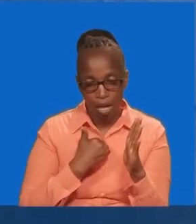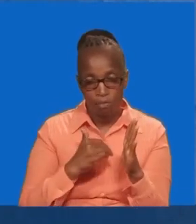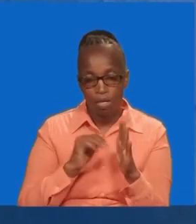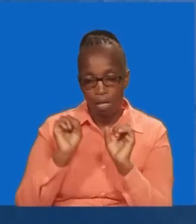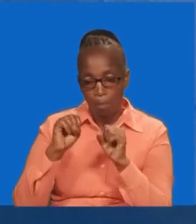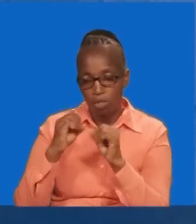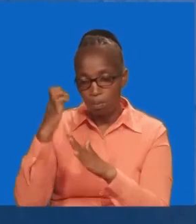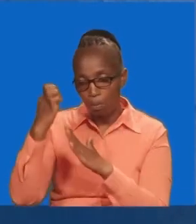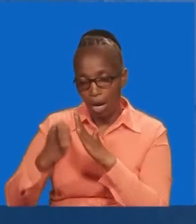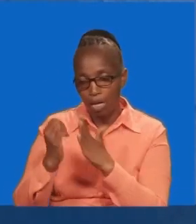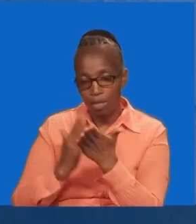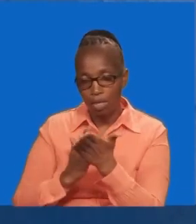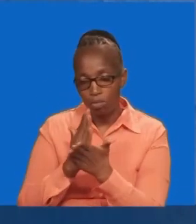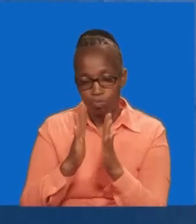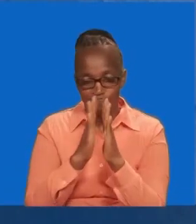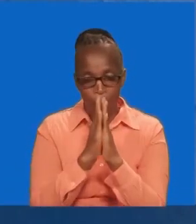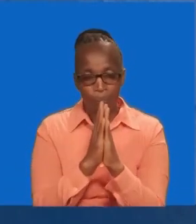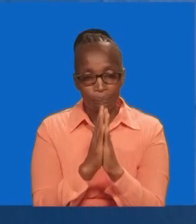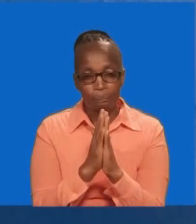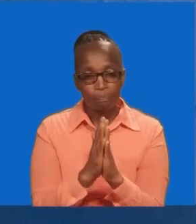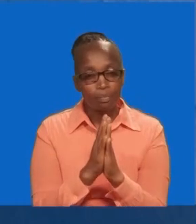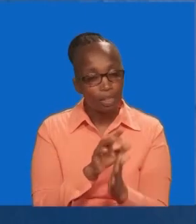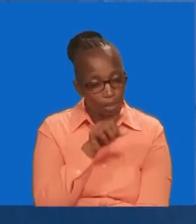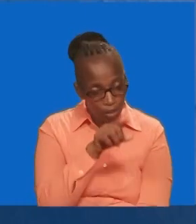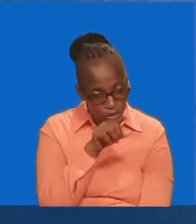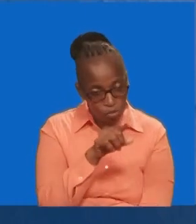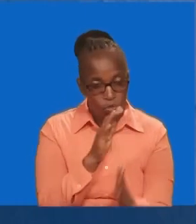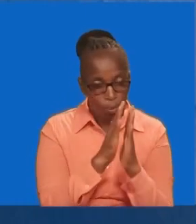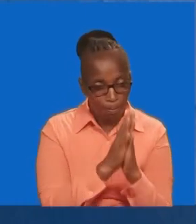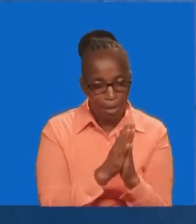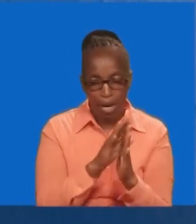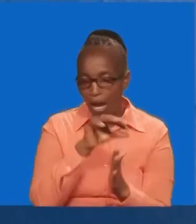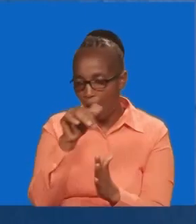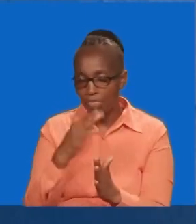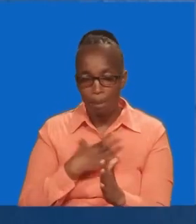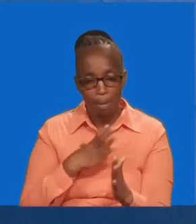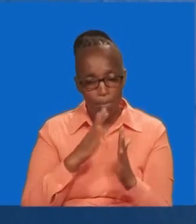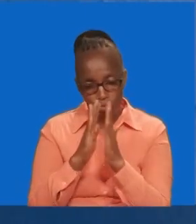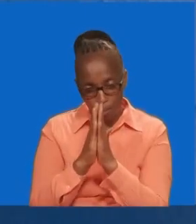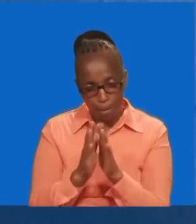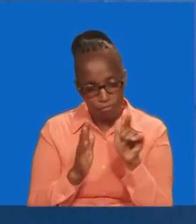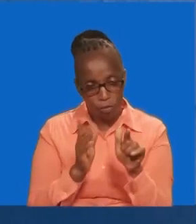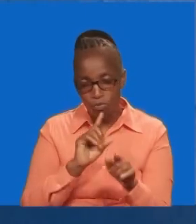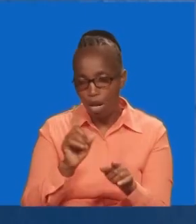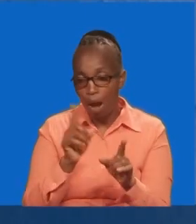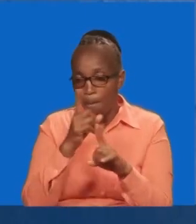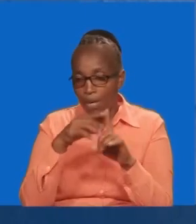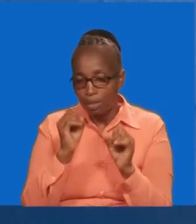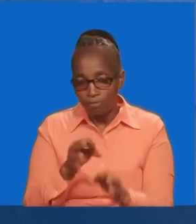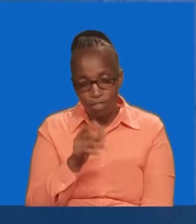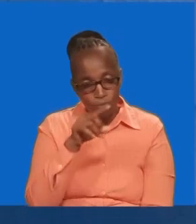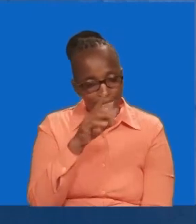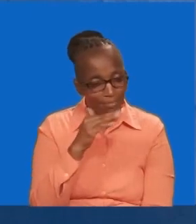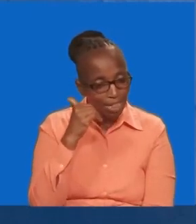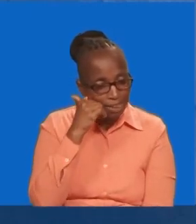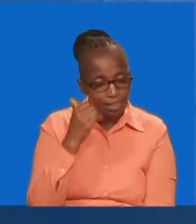na maombi. Na ni aombe, si aombewe. Lakini aliye mgonjwa na aite